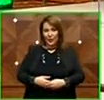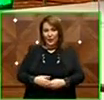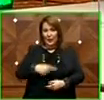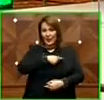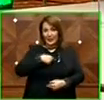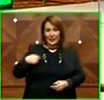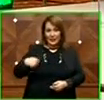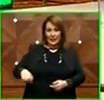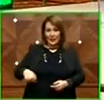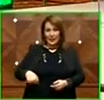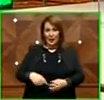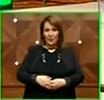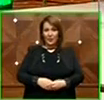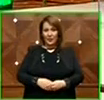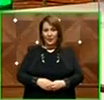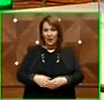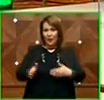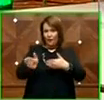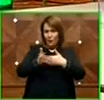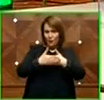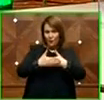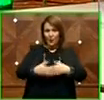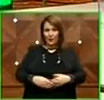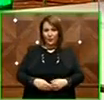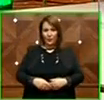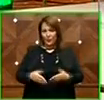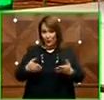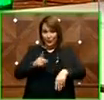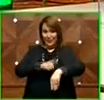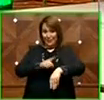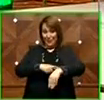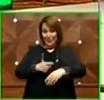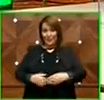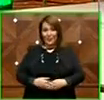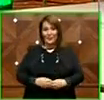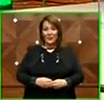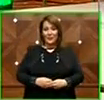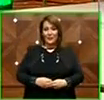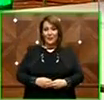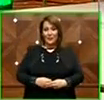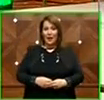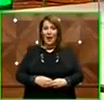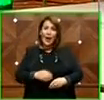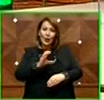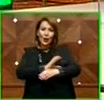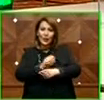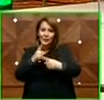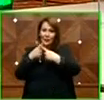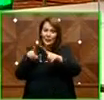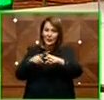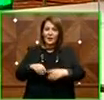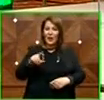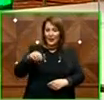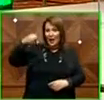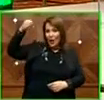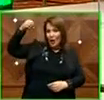ولا كذا راح يقفلوا خطر وقت الغلق وعكس ذلك نشوفوا بالمقابل وين الشمس